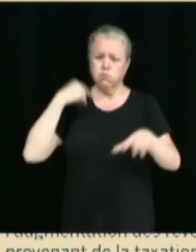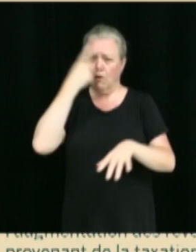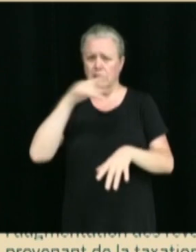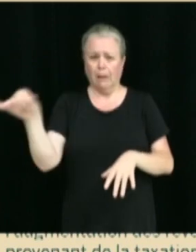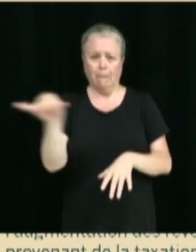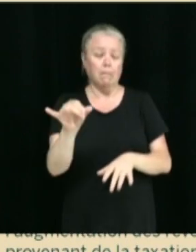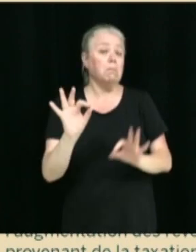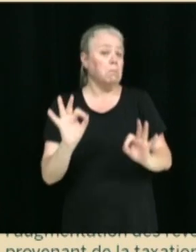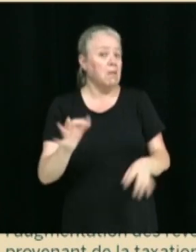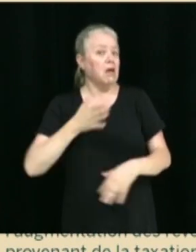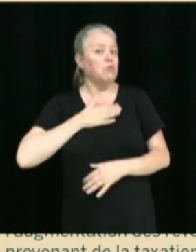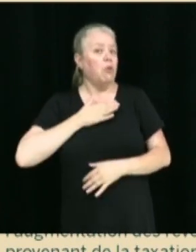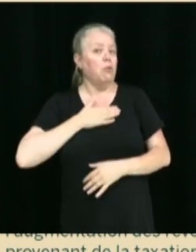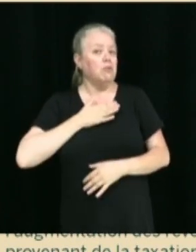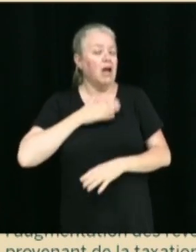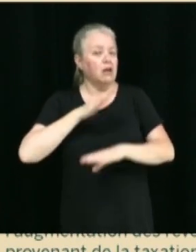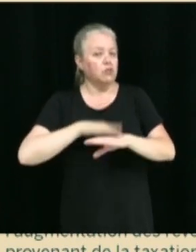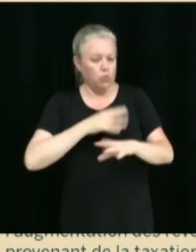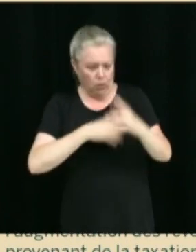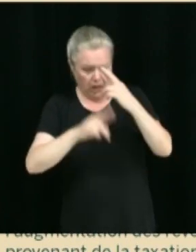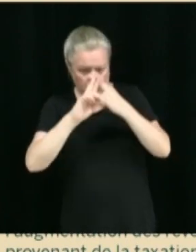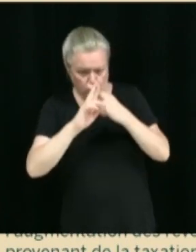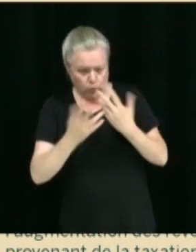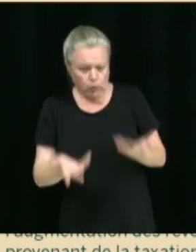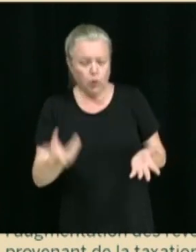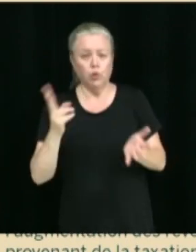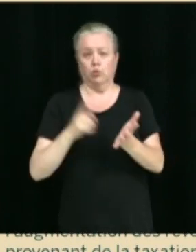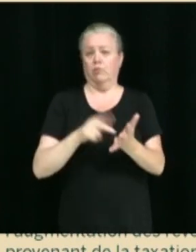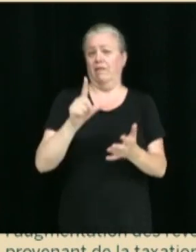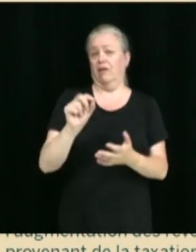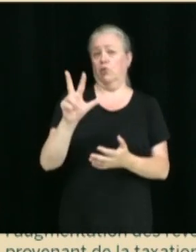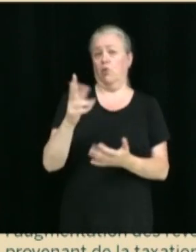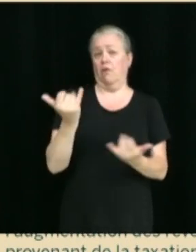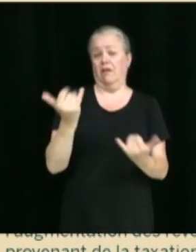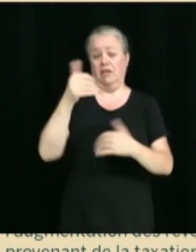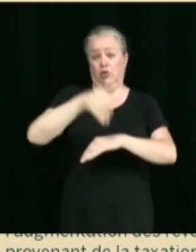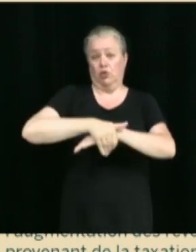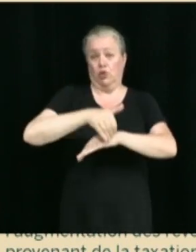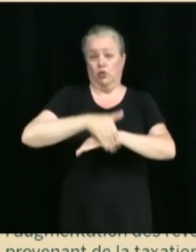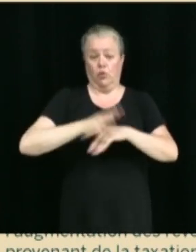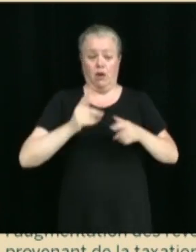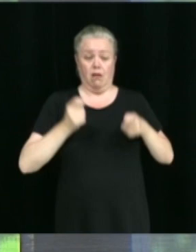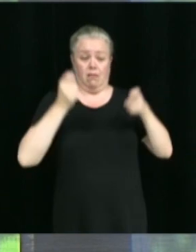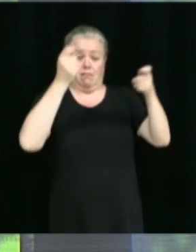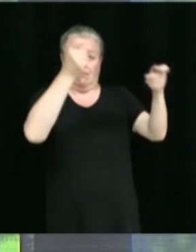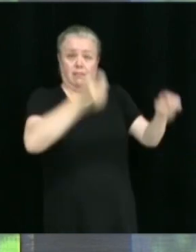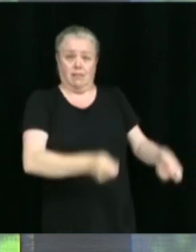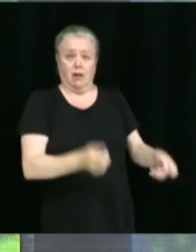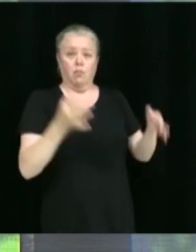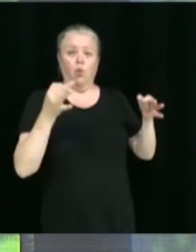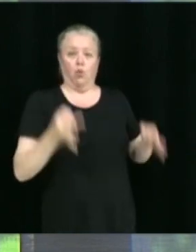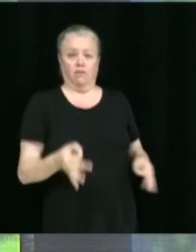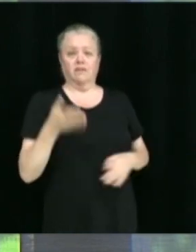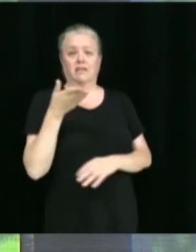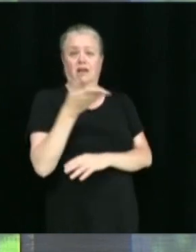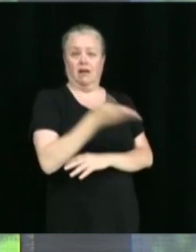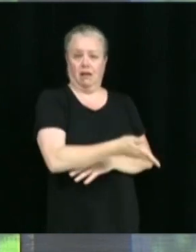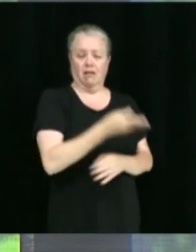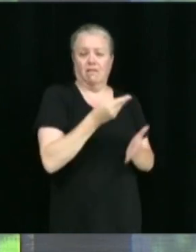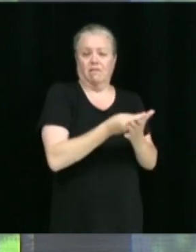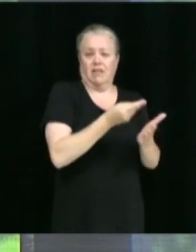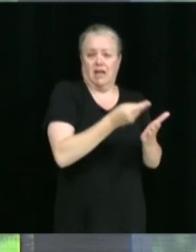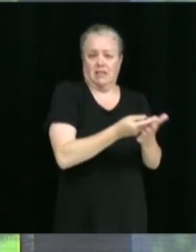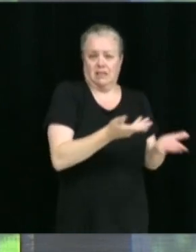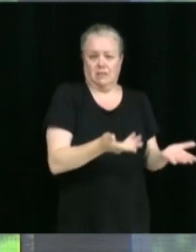2023. Et donc, ce soir, nous aimerions déposer de façon officielle les états